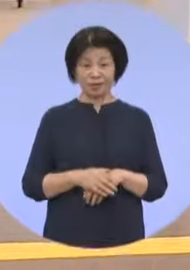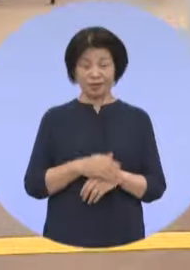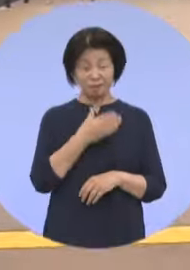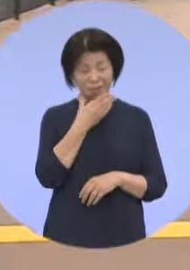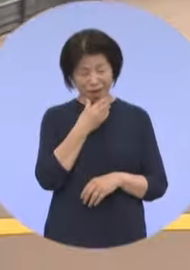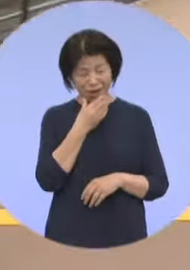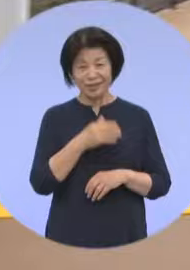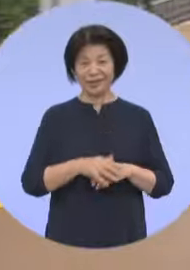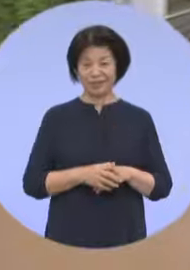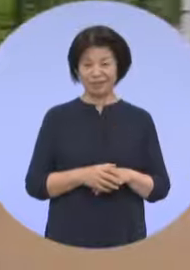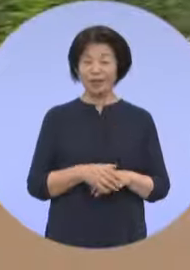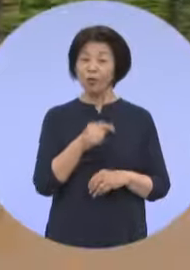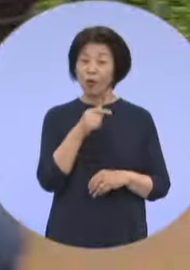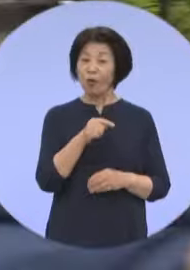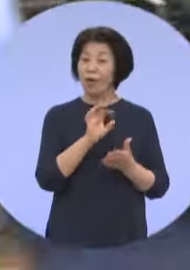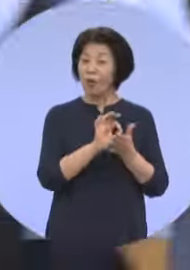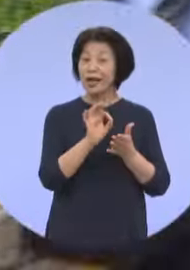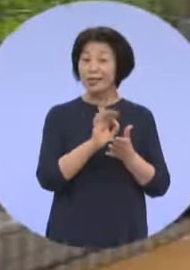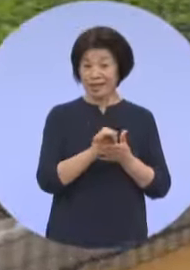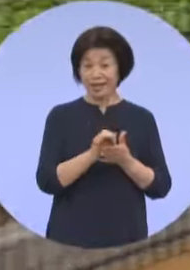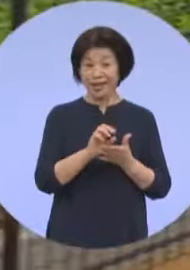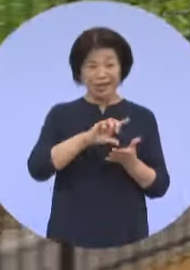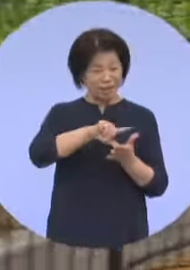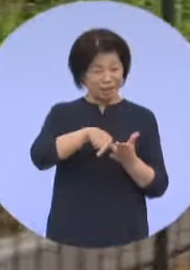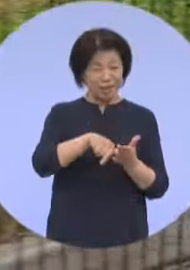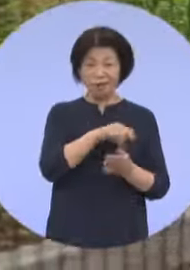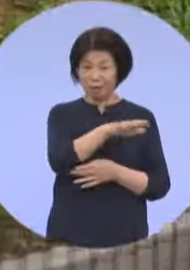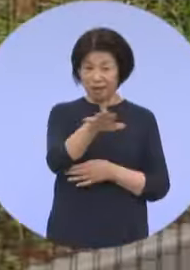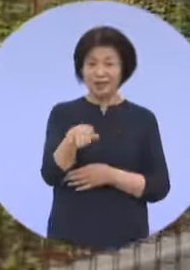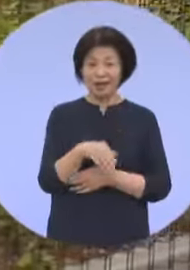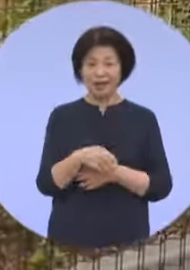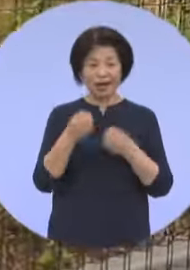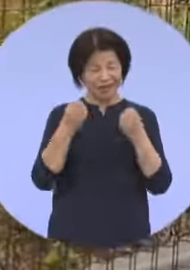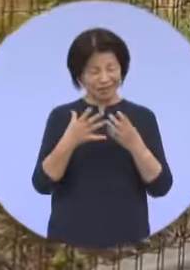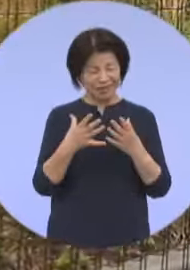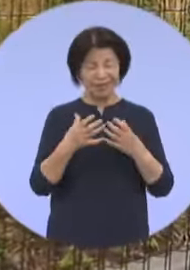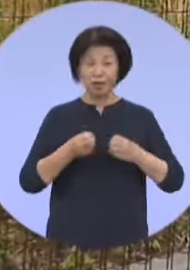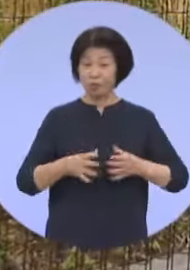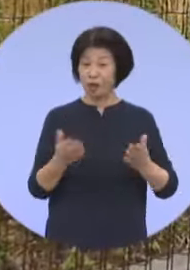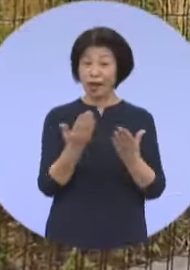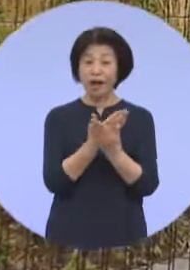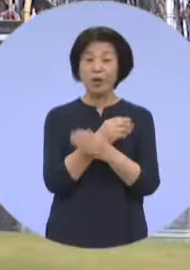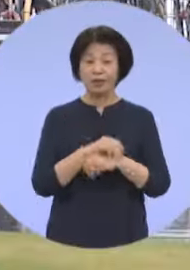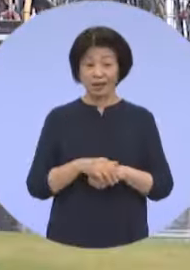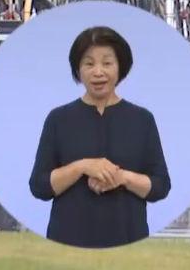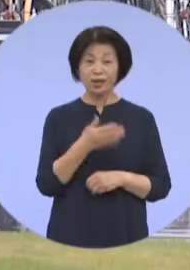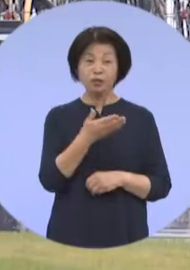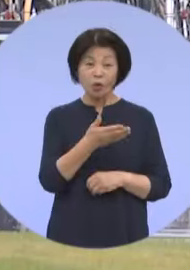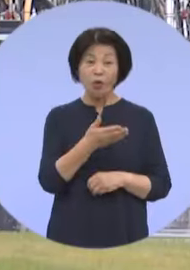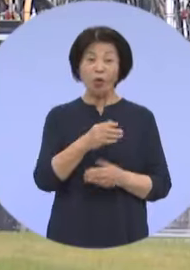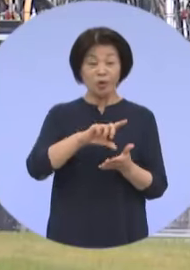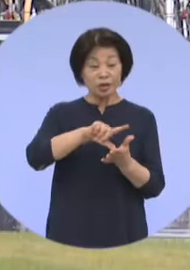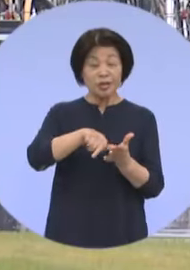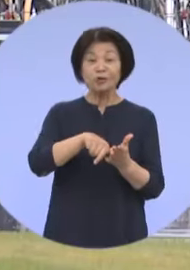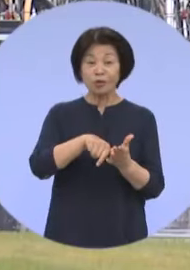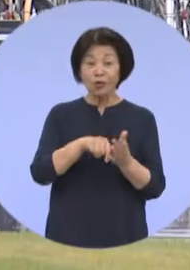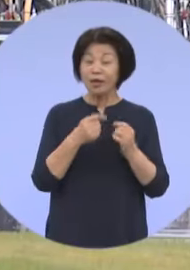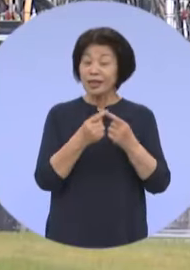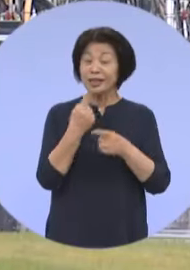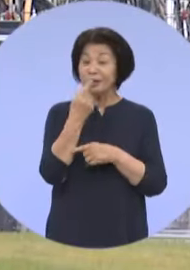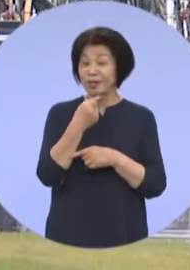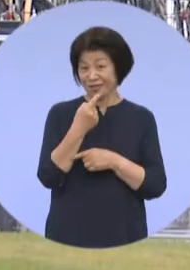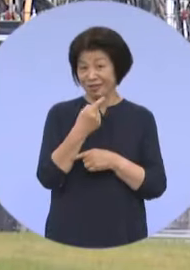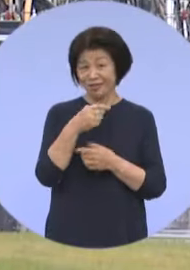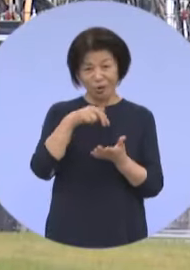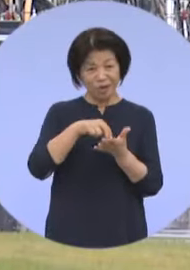うしたポテンシャルを生かすとともに地域の方々がこの新しく生まれ変わった JR 長森駅を地区の玄関口としてこれま